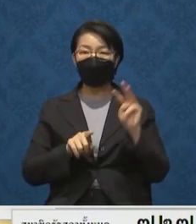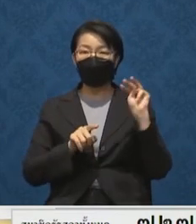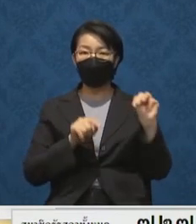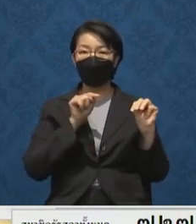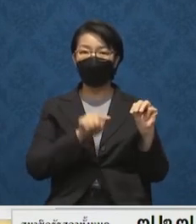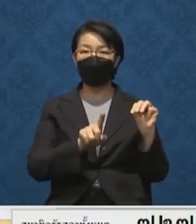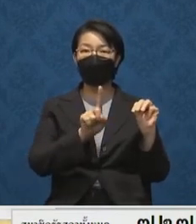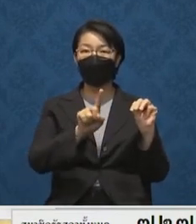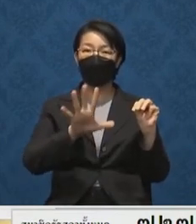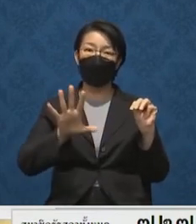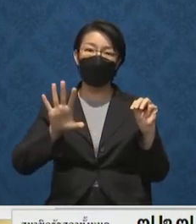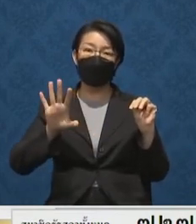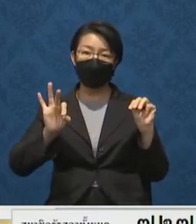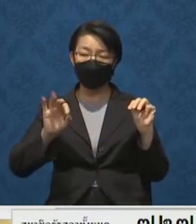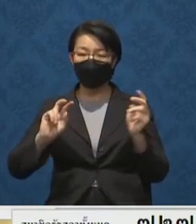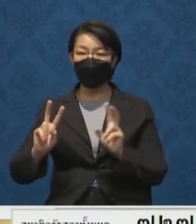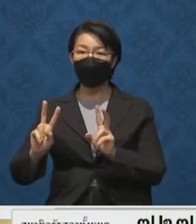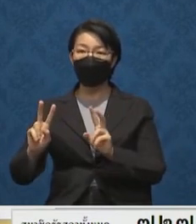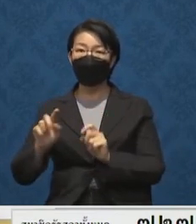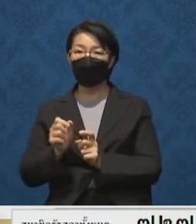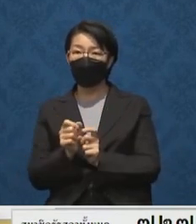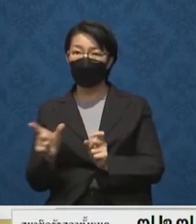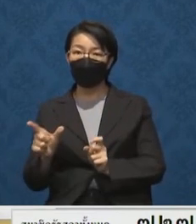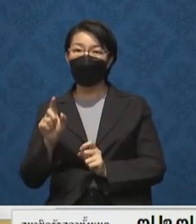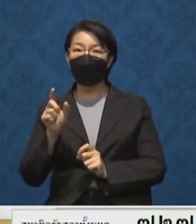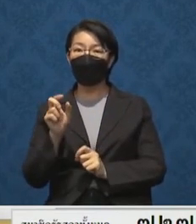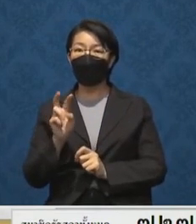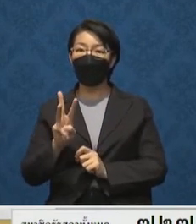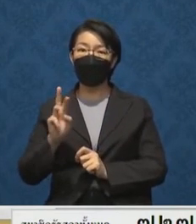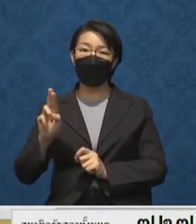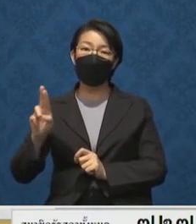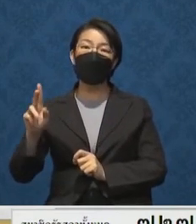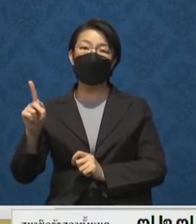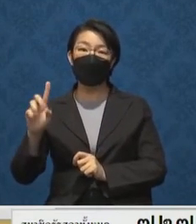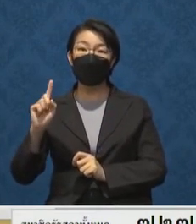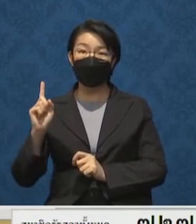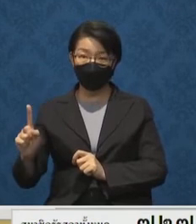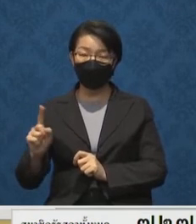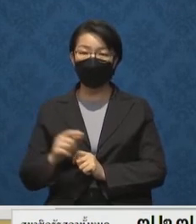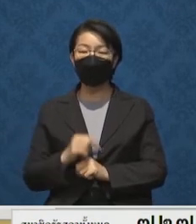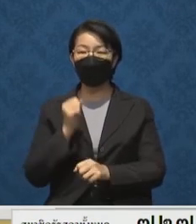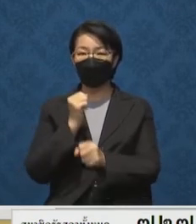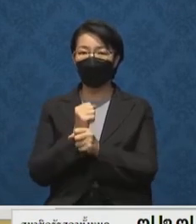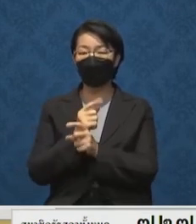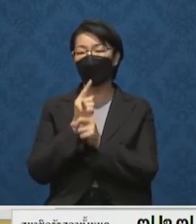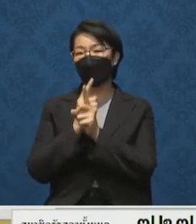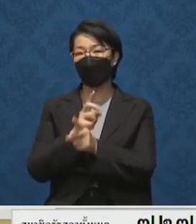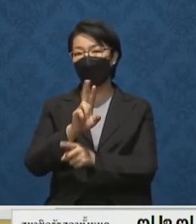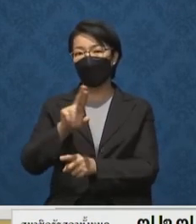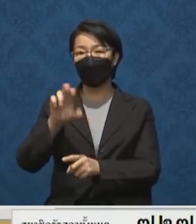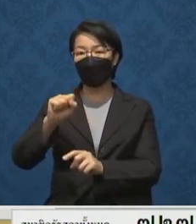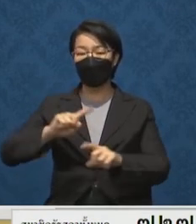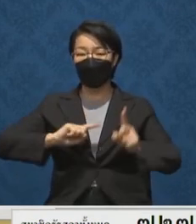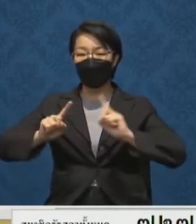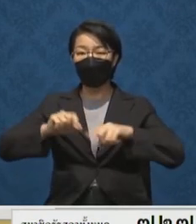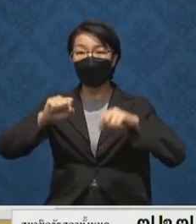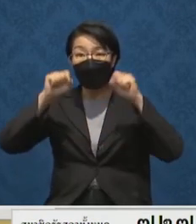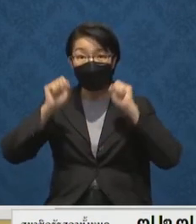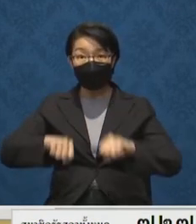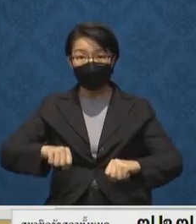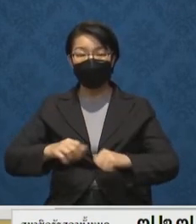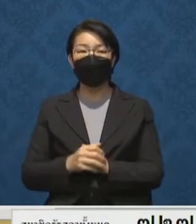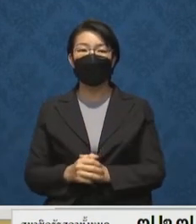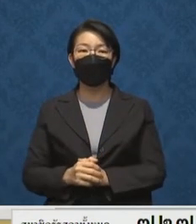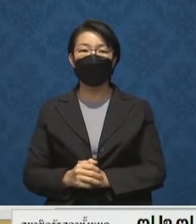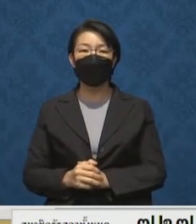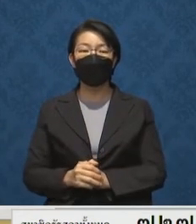วันั Lowerให้กระทำในที่บราชุรวมกันของรศภาแปวาอะไรครับแปลว่าว